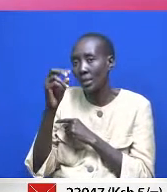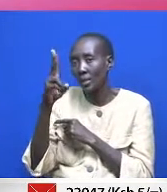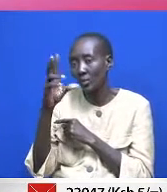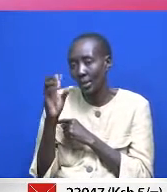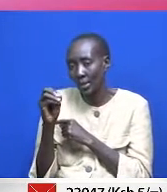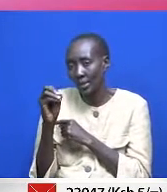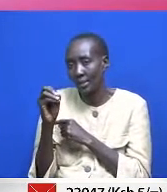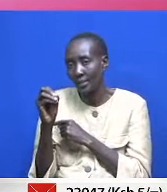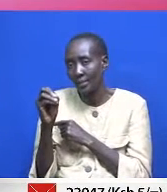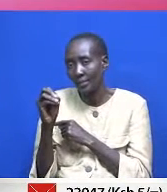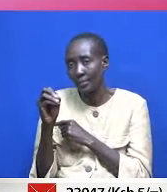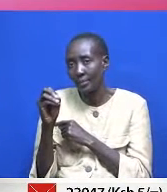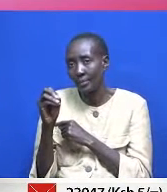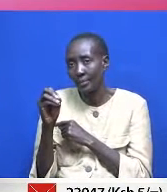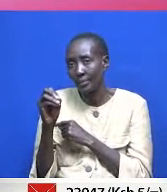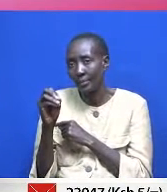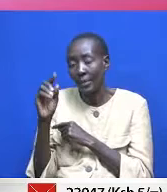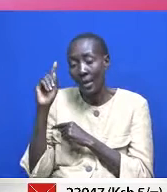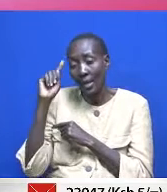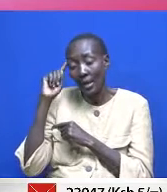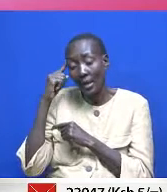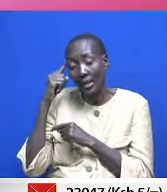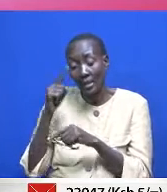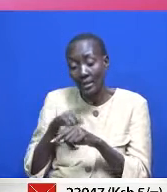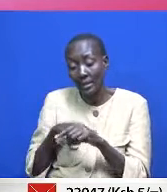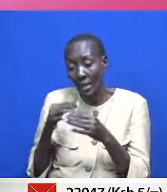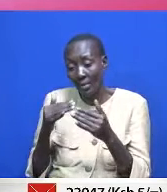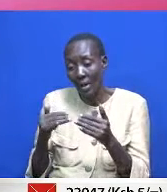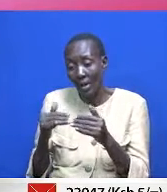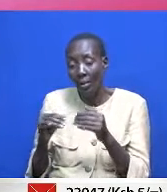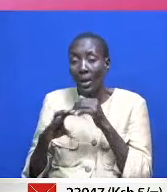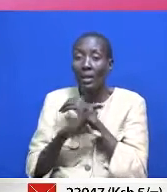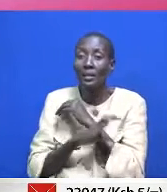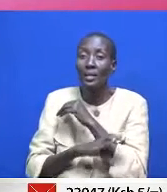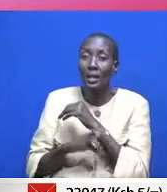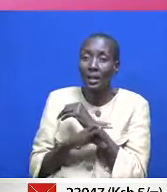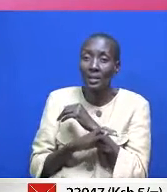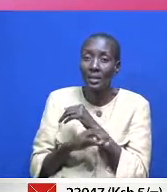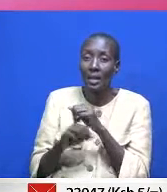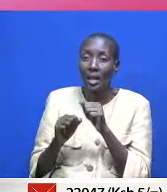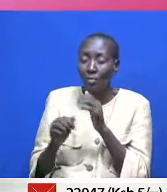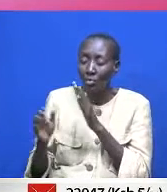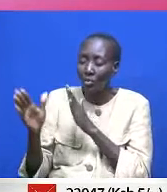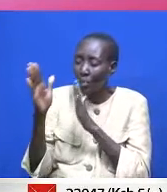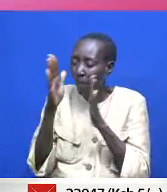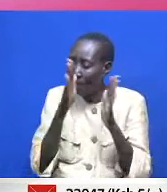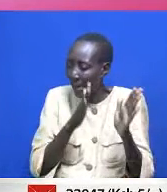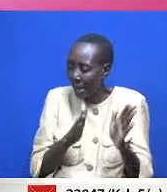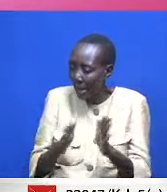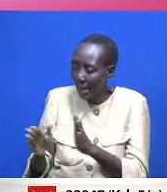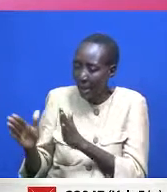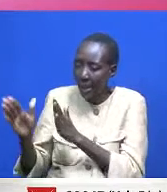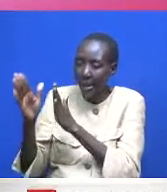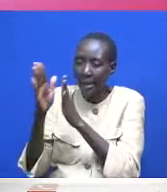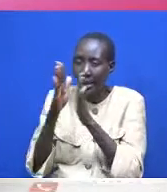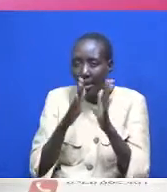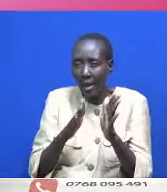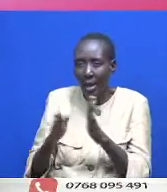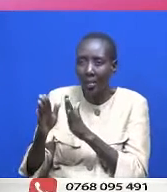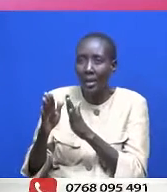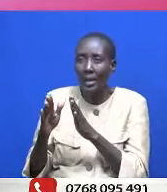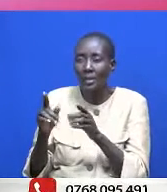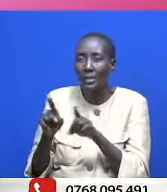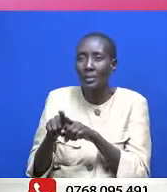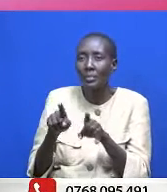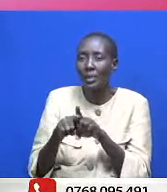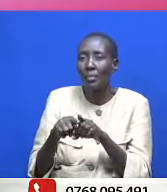2020. Na nafikiria hii ni muda ambaye kama nchi tungeichukua tukijipanga, tukielimisha washikadau